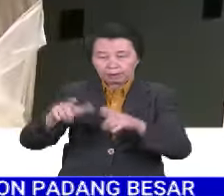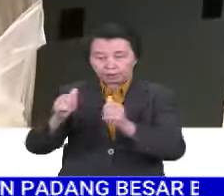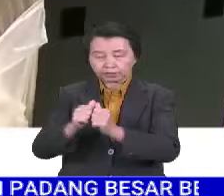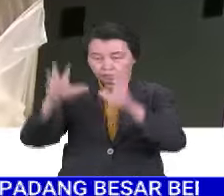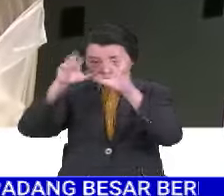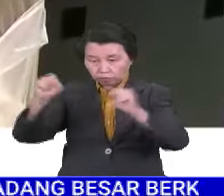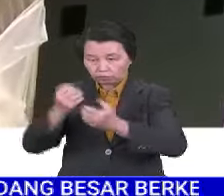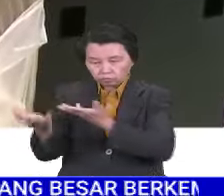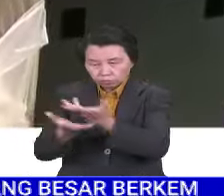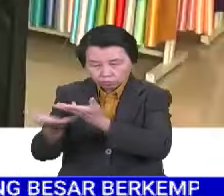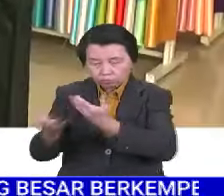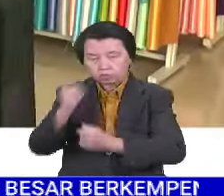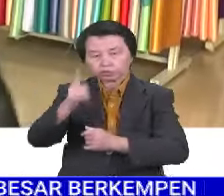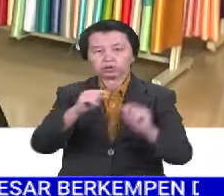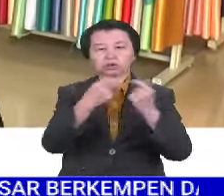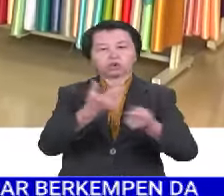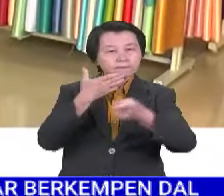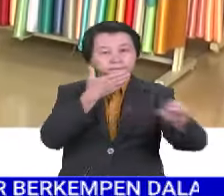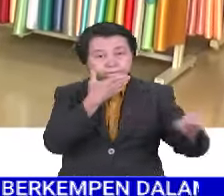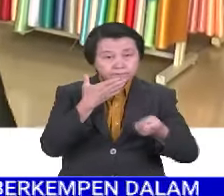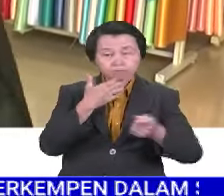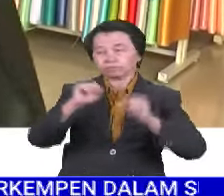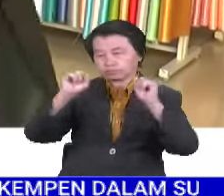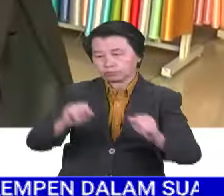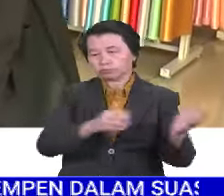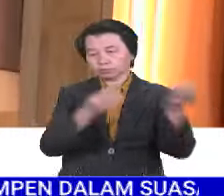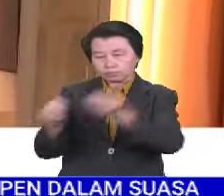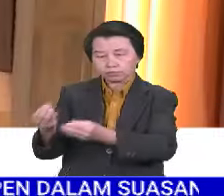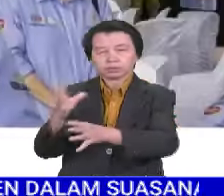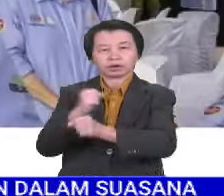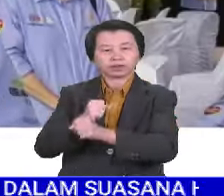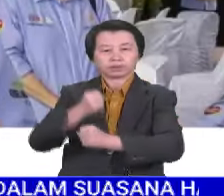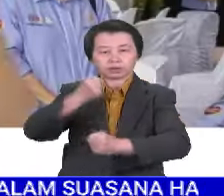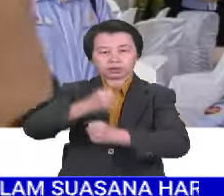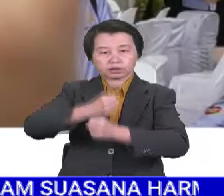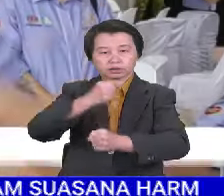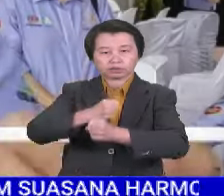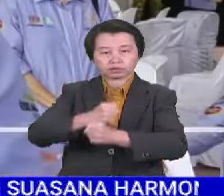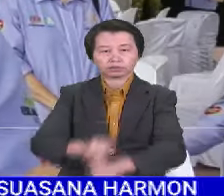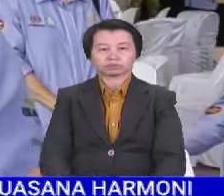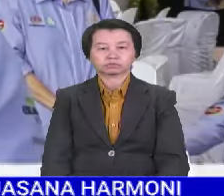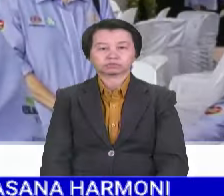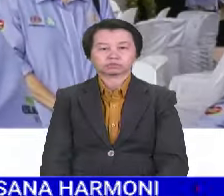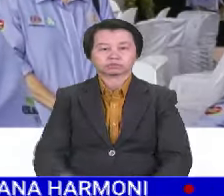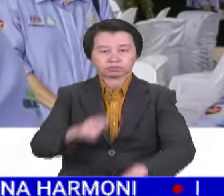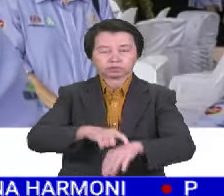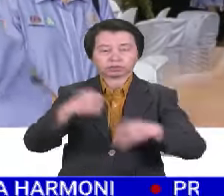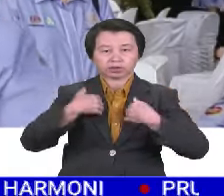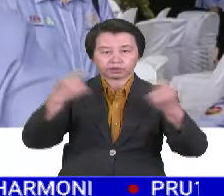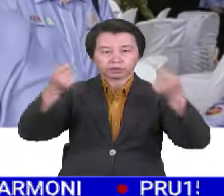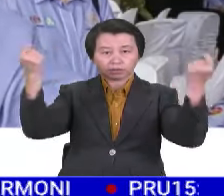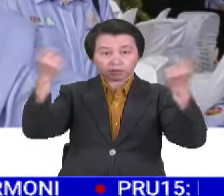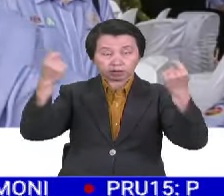pihak majikan bagi memastikan golongan belia yang layak menerima pekerjaan. Sewaktu kita adakan karnival pekerjaan,